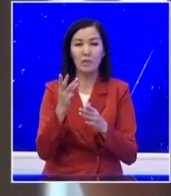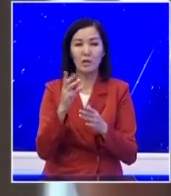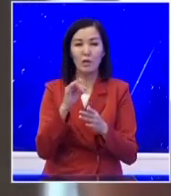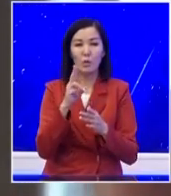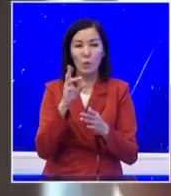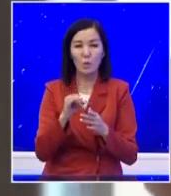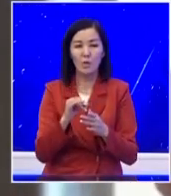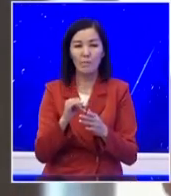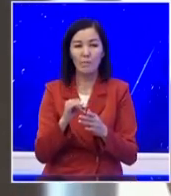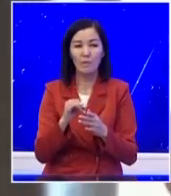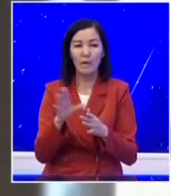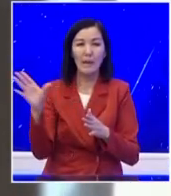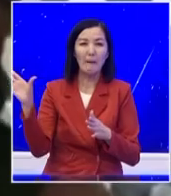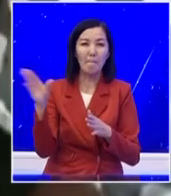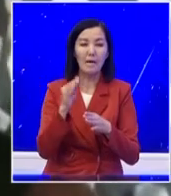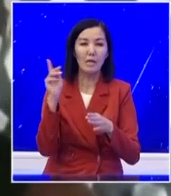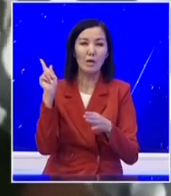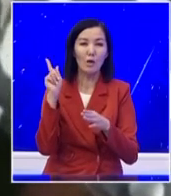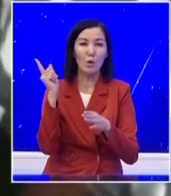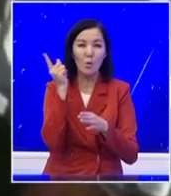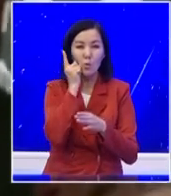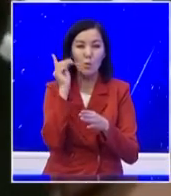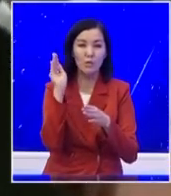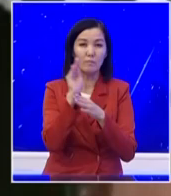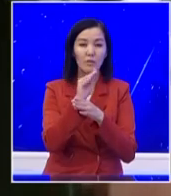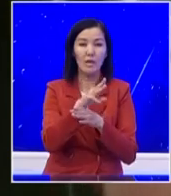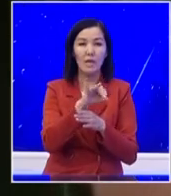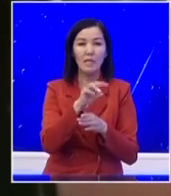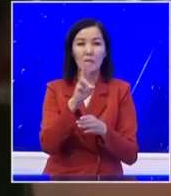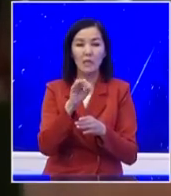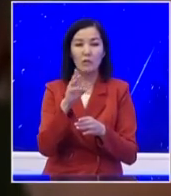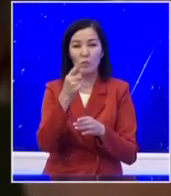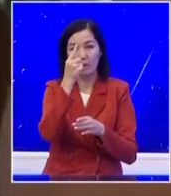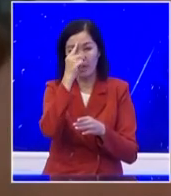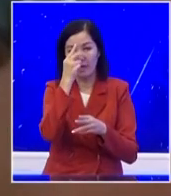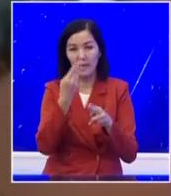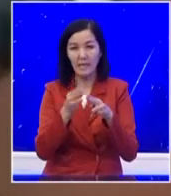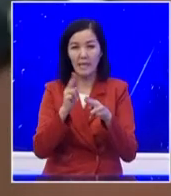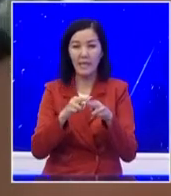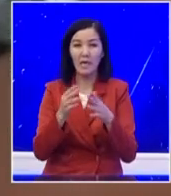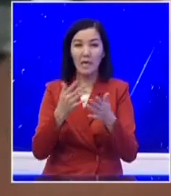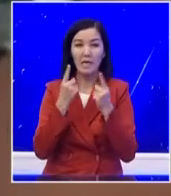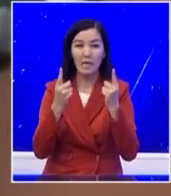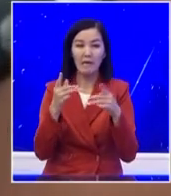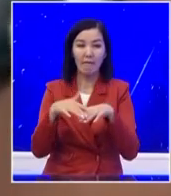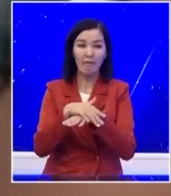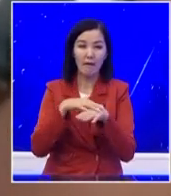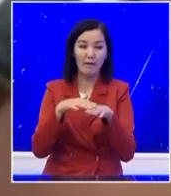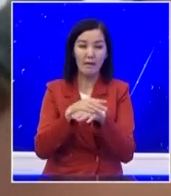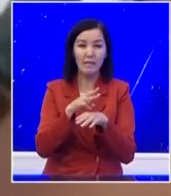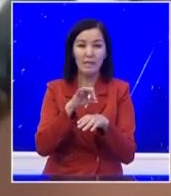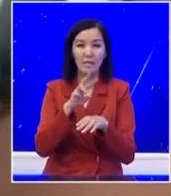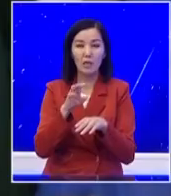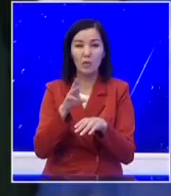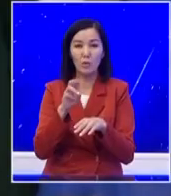Virus, Cleaner-лерінің барлық қосымшалары бар. Ал TikTok үшін Үндістан әлемдегі ең ірі нарықтың бірі. Мамыр айында TikTok,